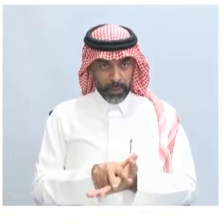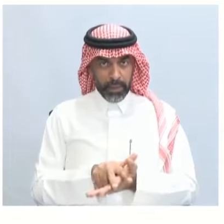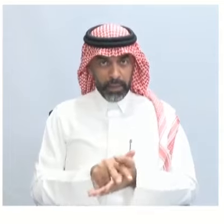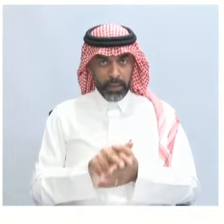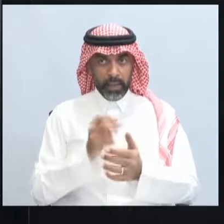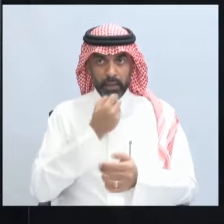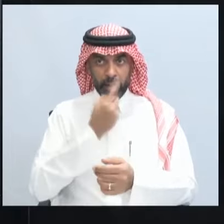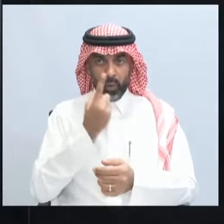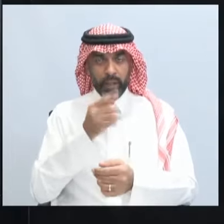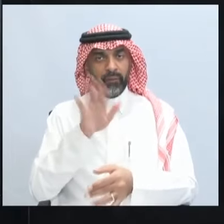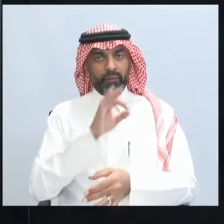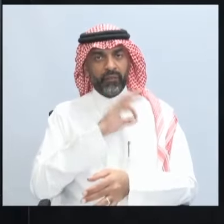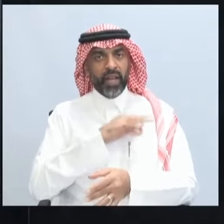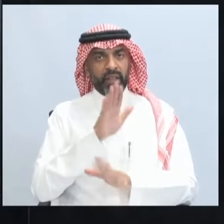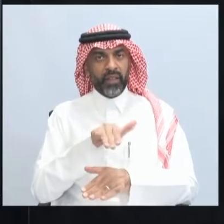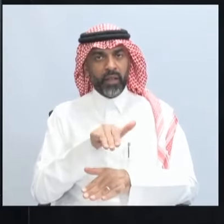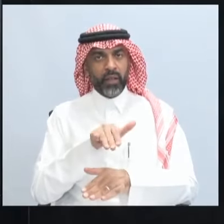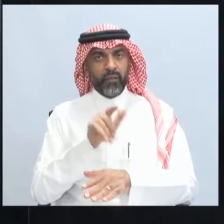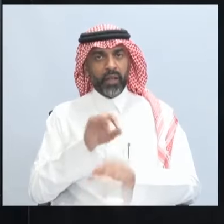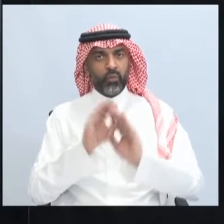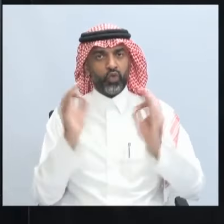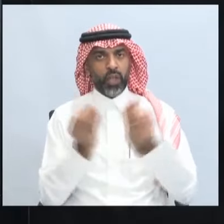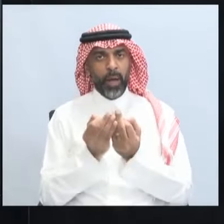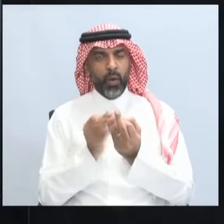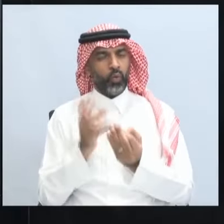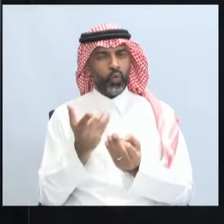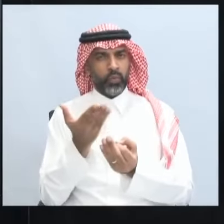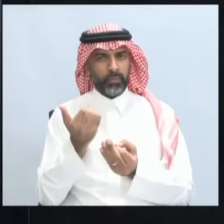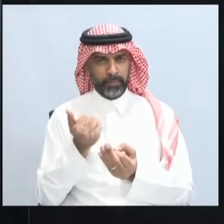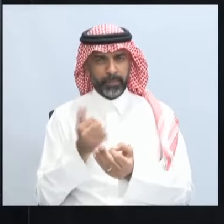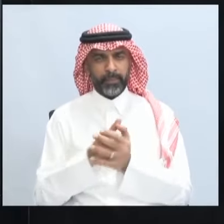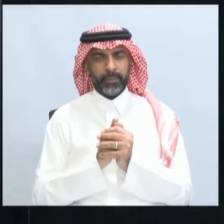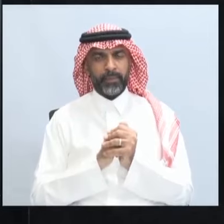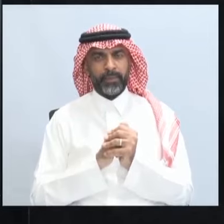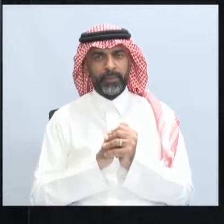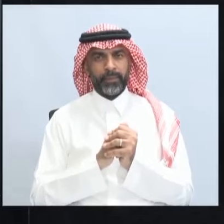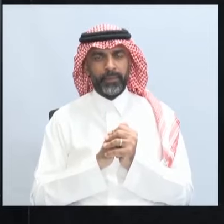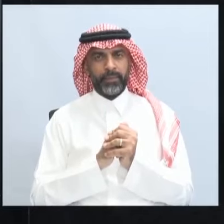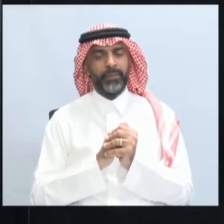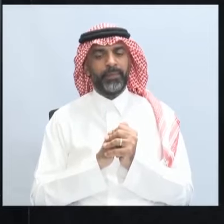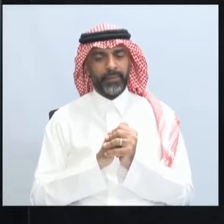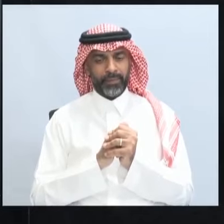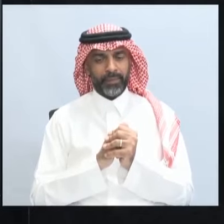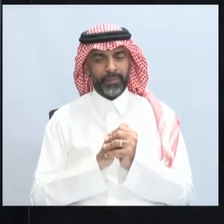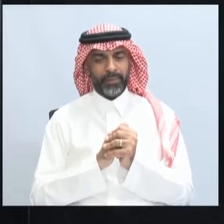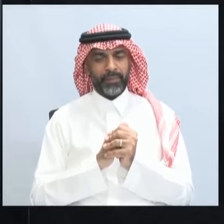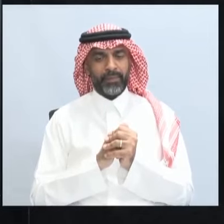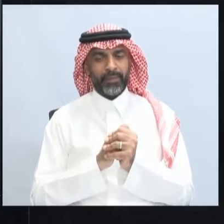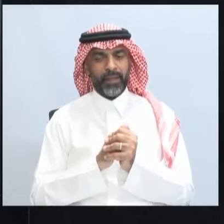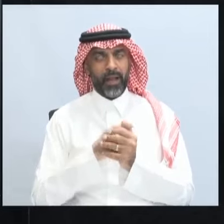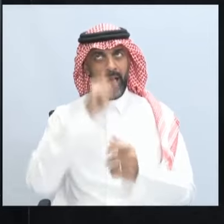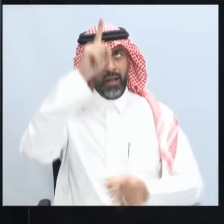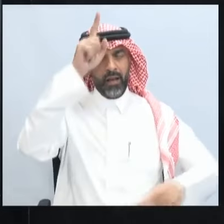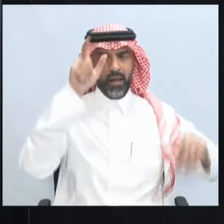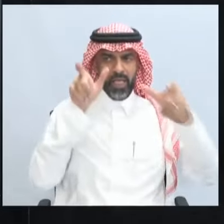هناك كنتائج يظفر بها ما هي هذه النتائج احسنتم نقول دفاع الله عز